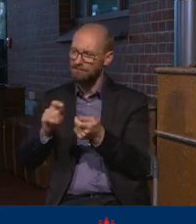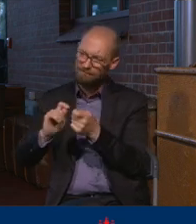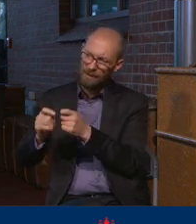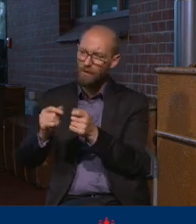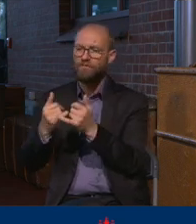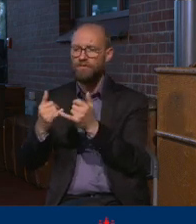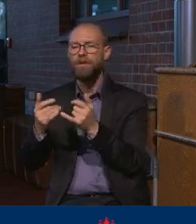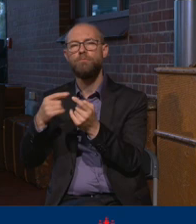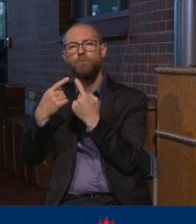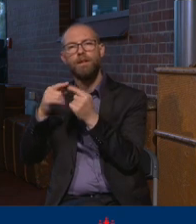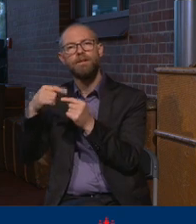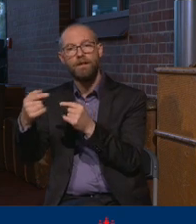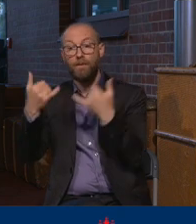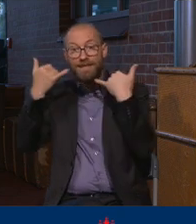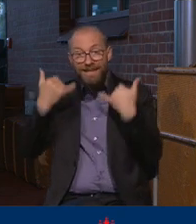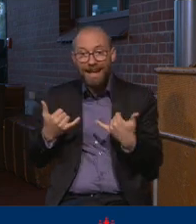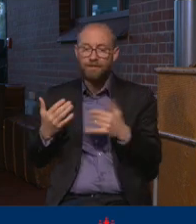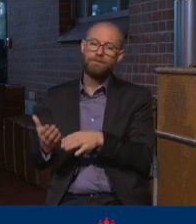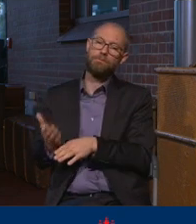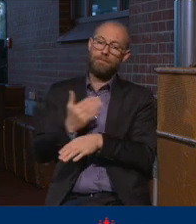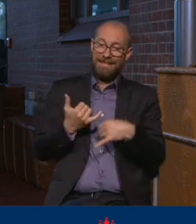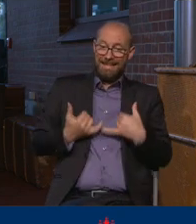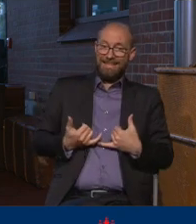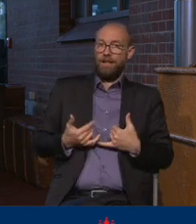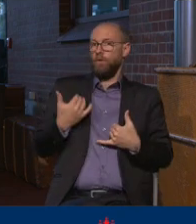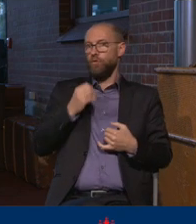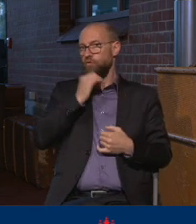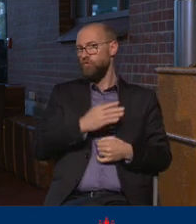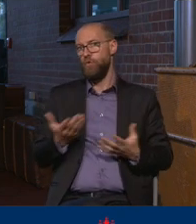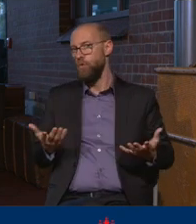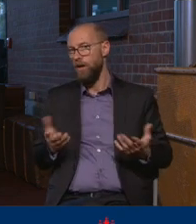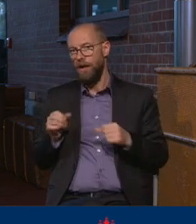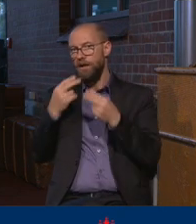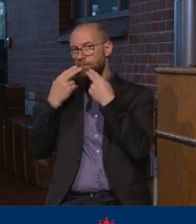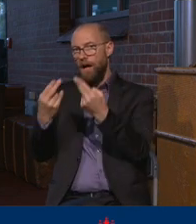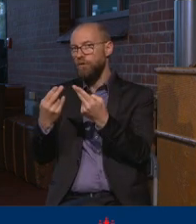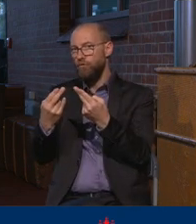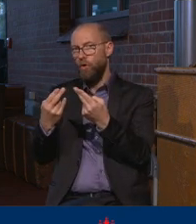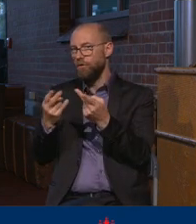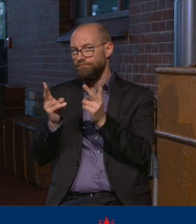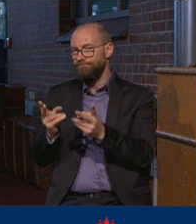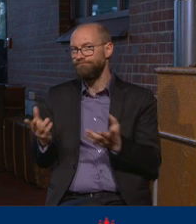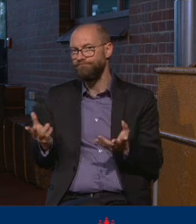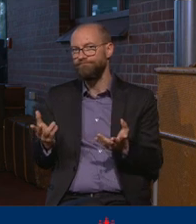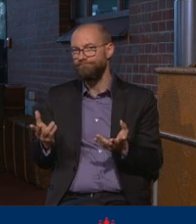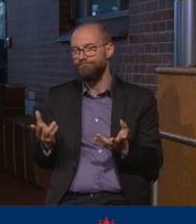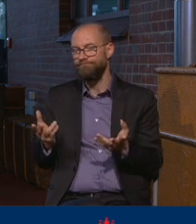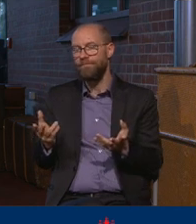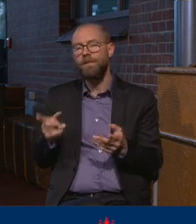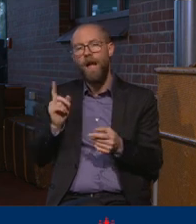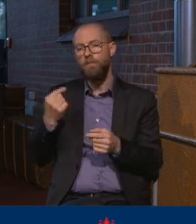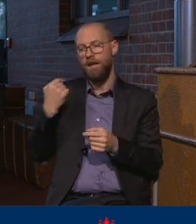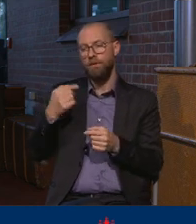verantworten ich will noch einmal einen anderen punkt der venen weil jetzt die frage so häufig